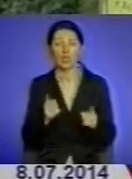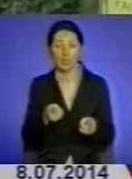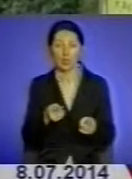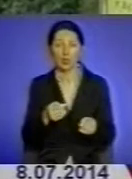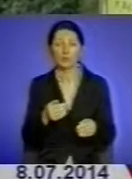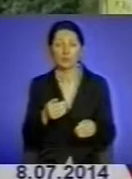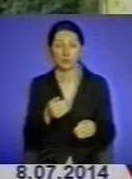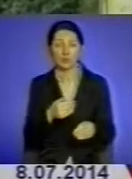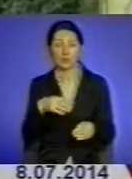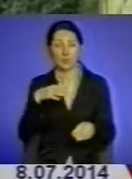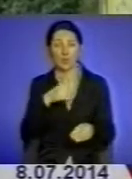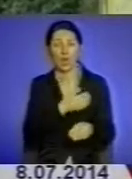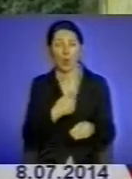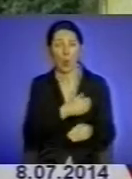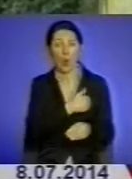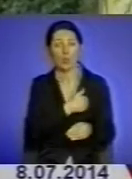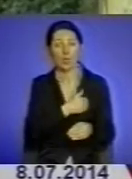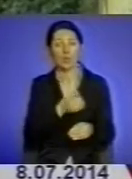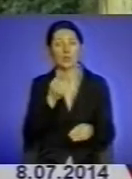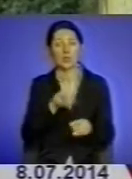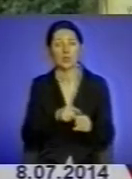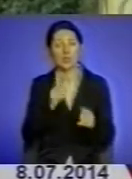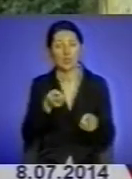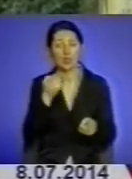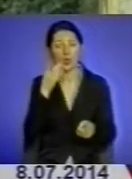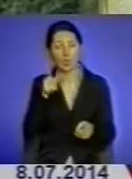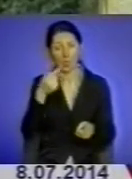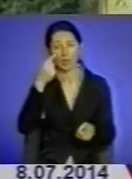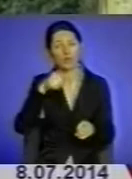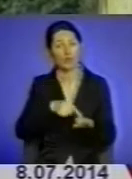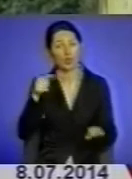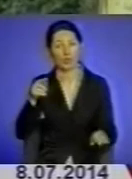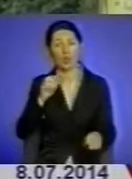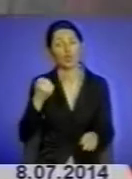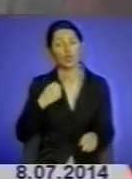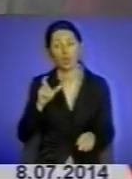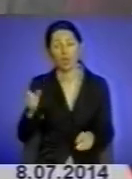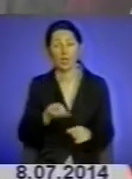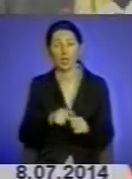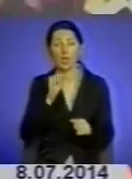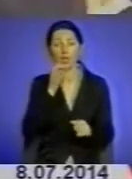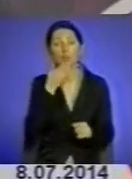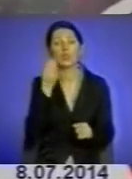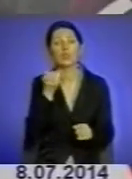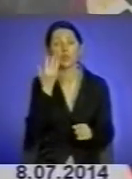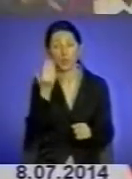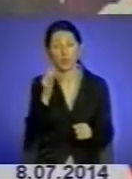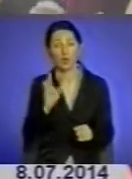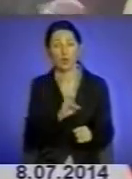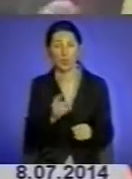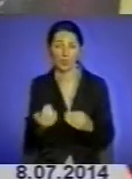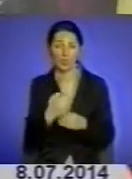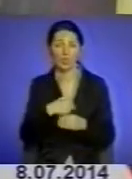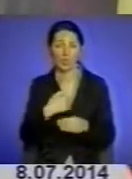найголовніше. Коли ти відчуваєш солдата, котрий каже: «Отче, а ви коли прийдете до нас?» Військове капеланство існує в християнстві